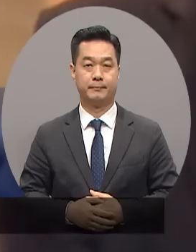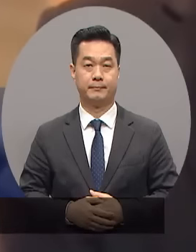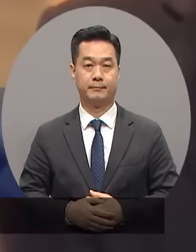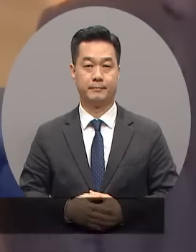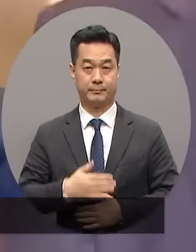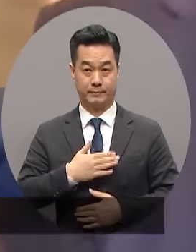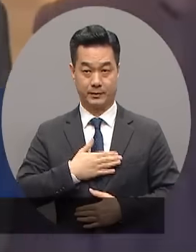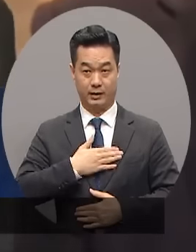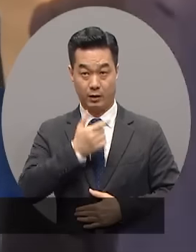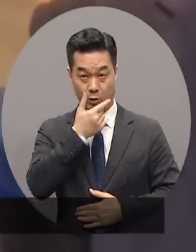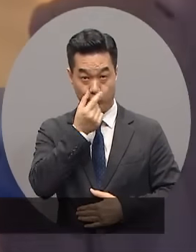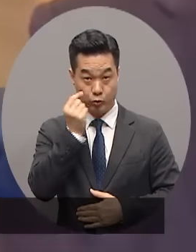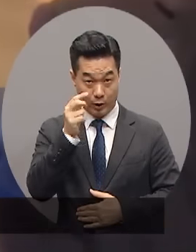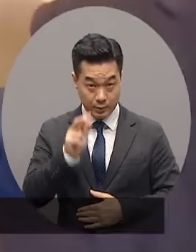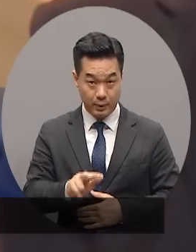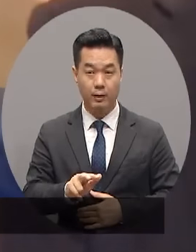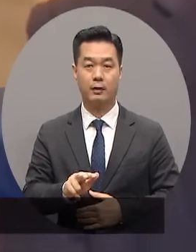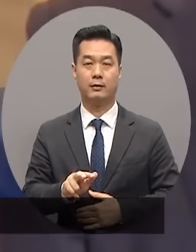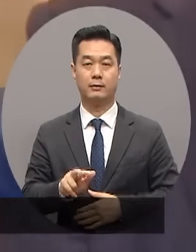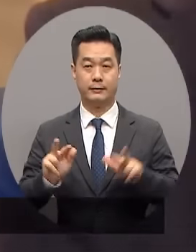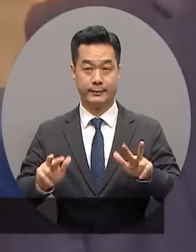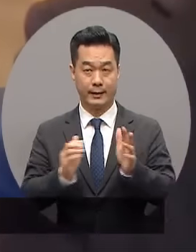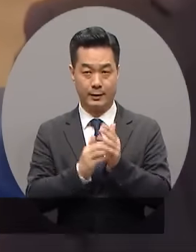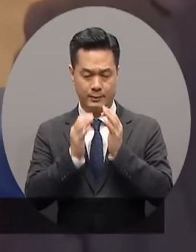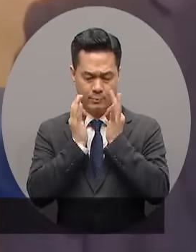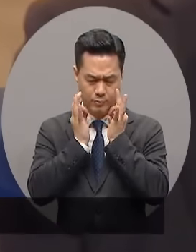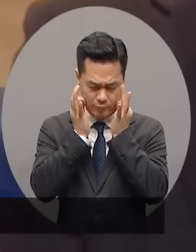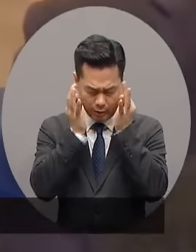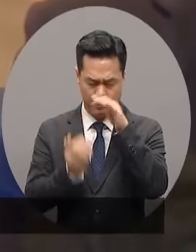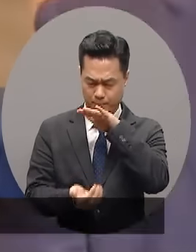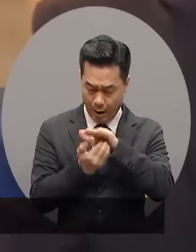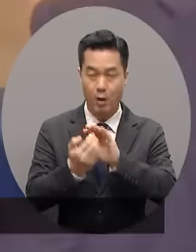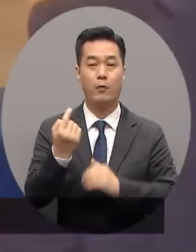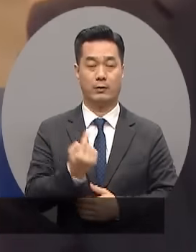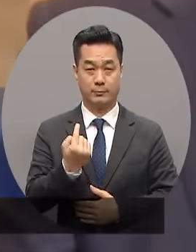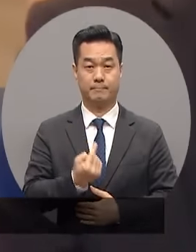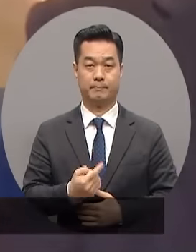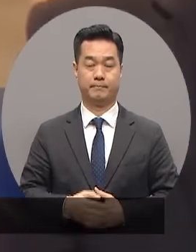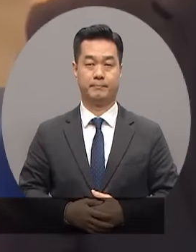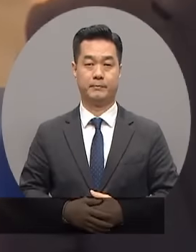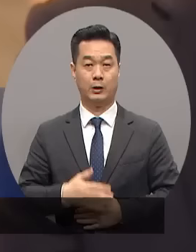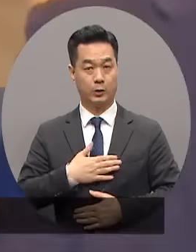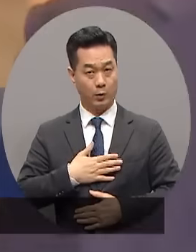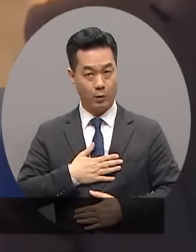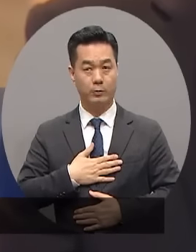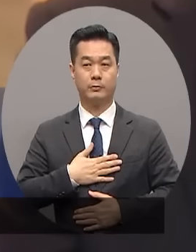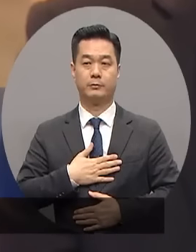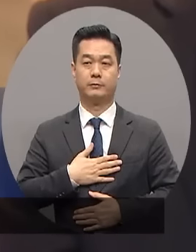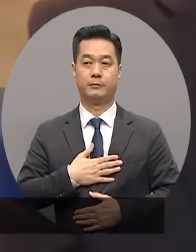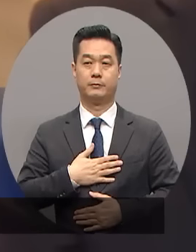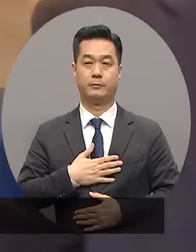제가 부족하지만 그동안 최선을 다해왔습니다. 저는